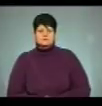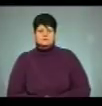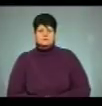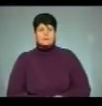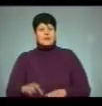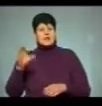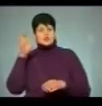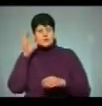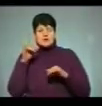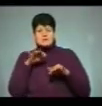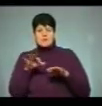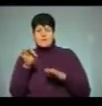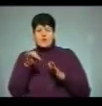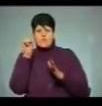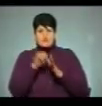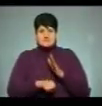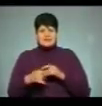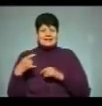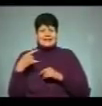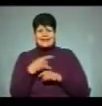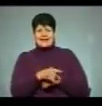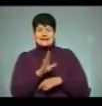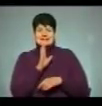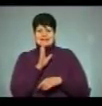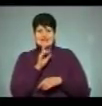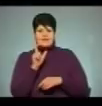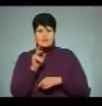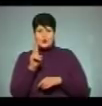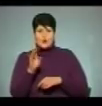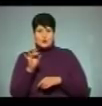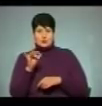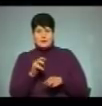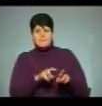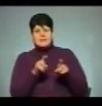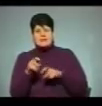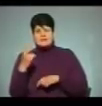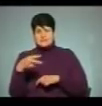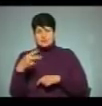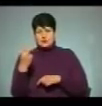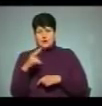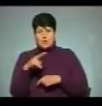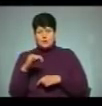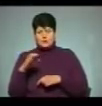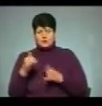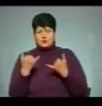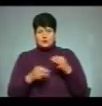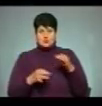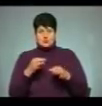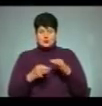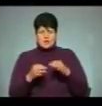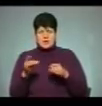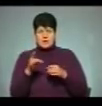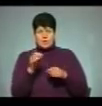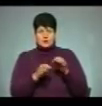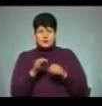Слухання у справі про вбивство таксиста Євгенії Курдупель перенесли на 22 лютого. Сьогодні суддя Тернопільського районного